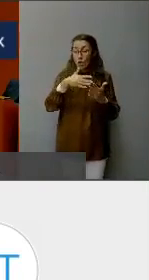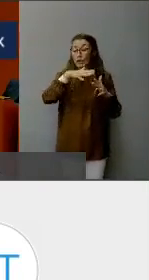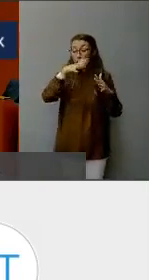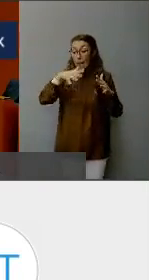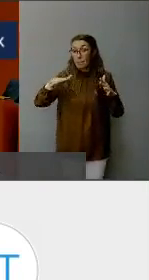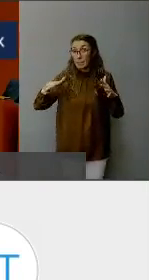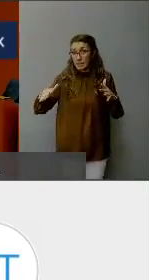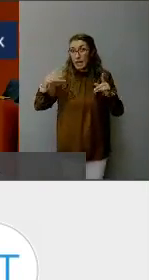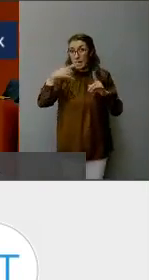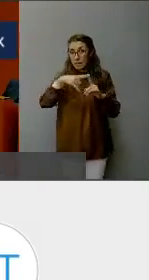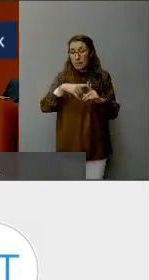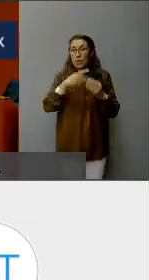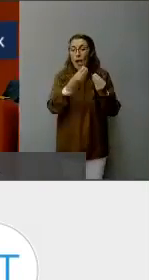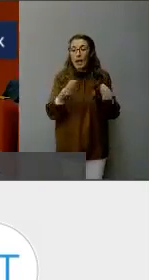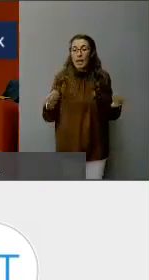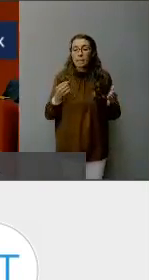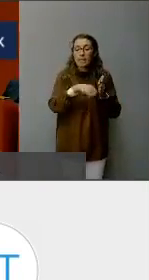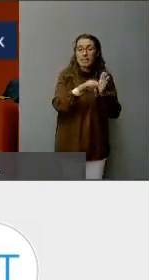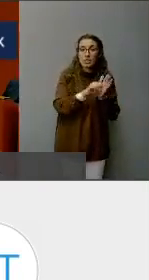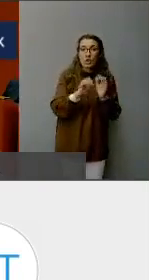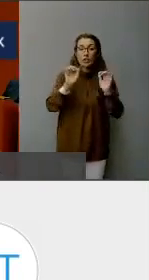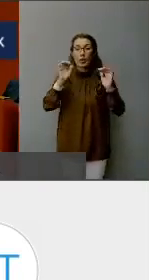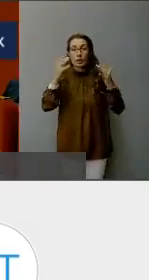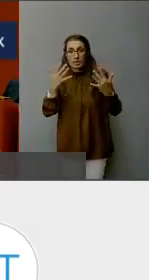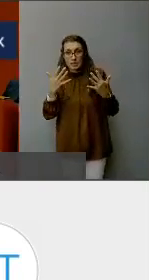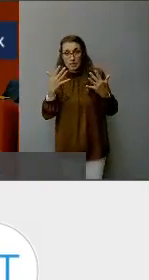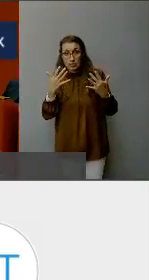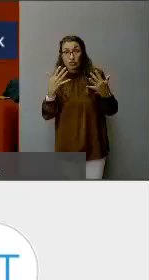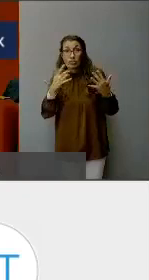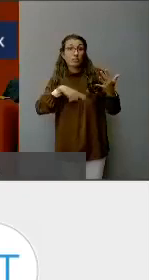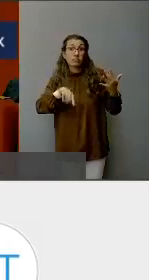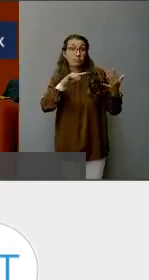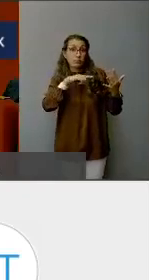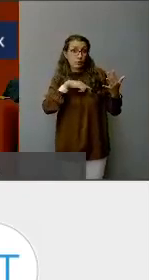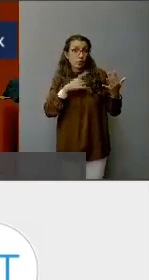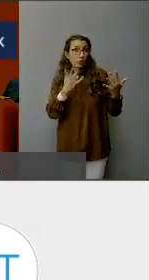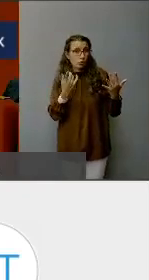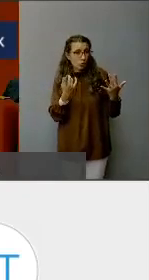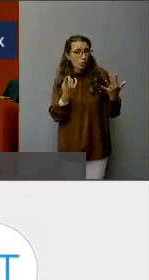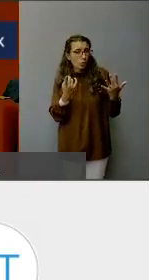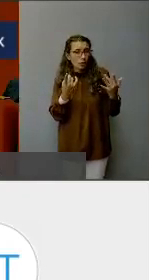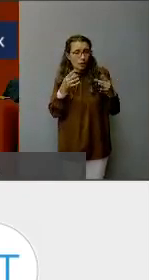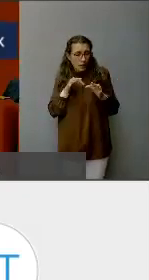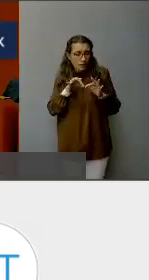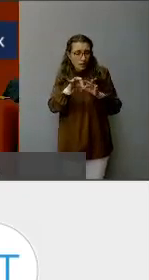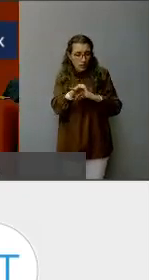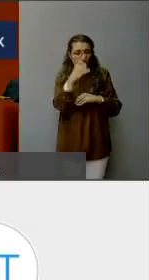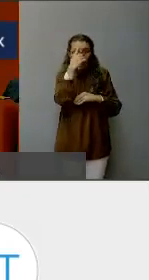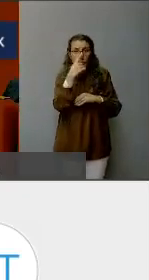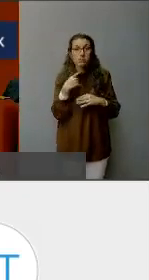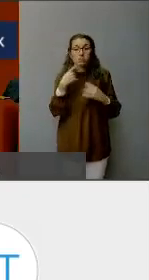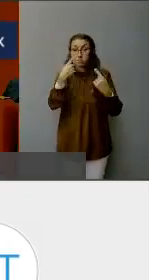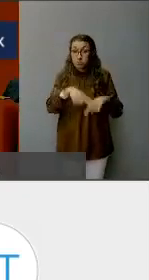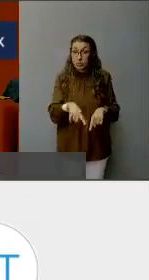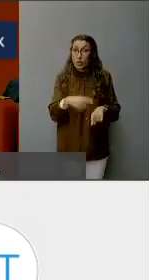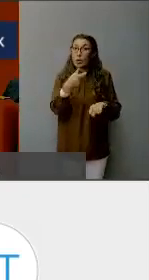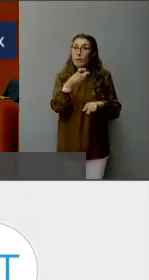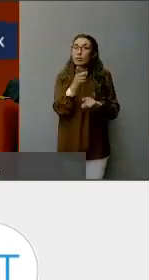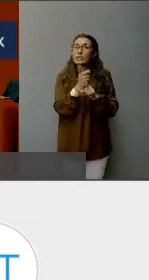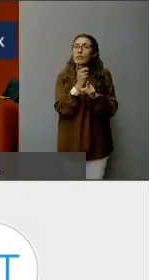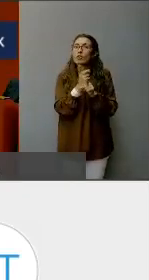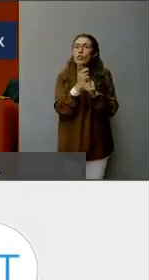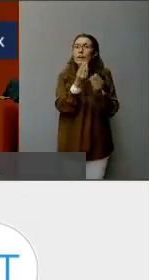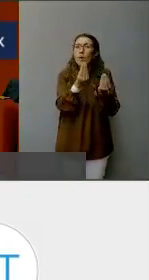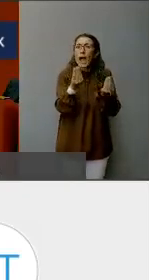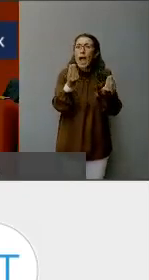storico artistici e in questo caso noi facciamo riferimento appunto questo aspetto a prevedere un censimento di tali elementi